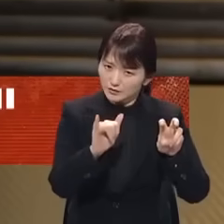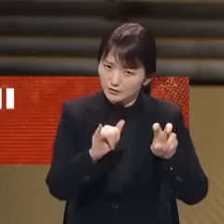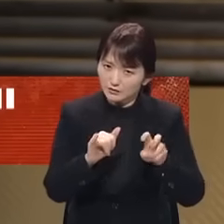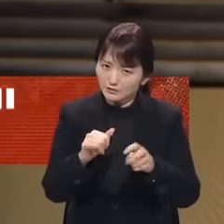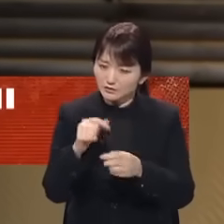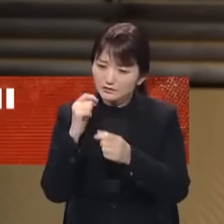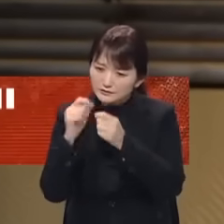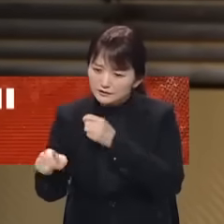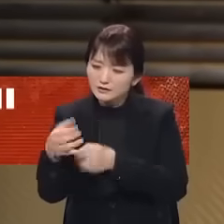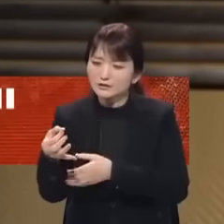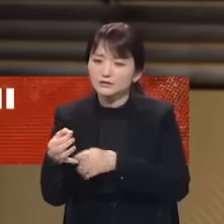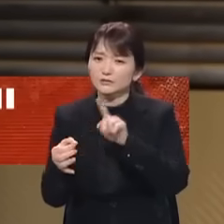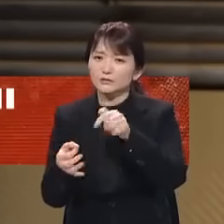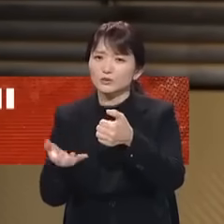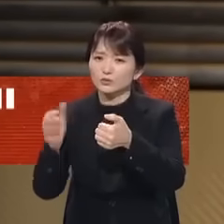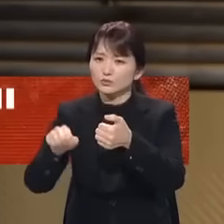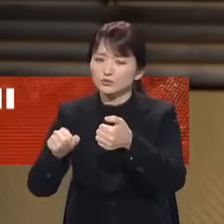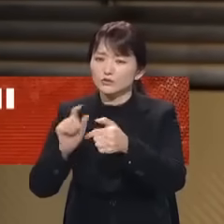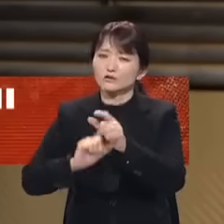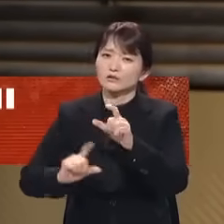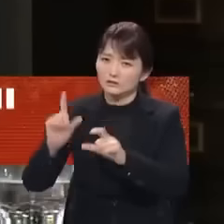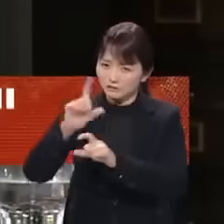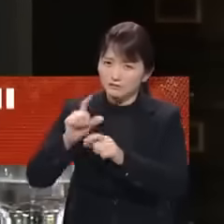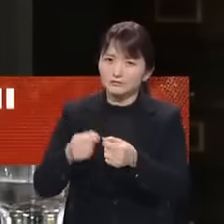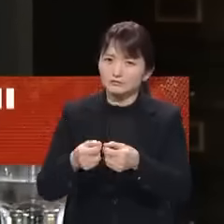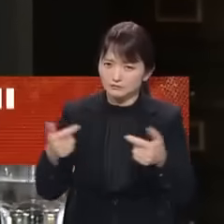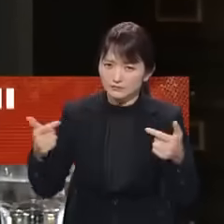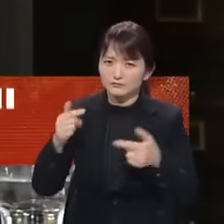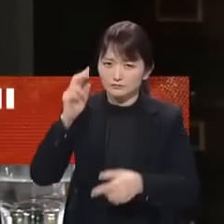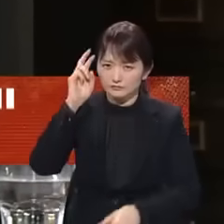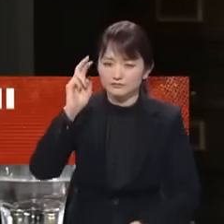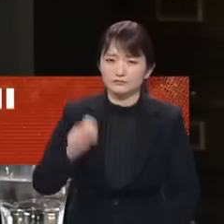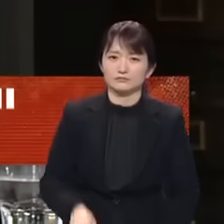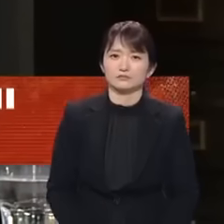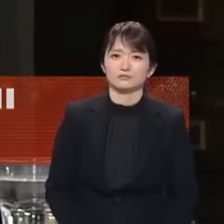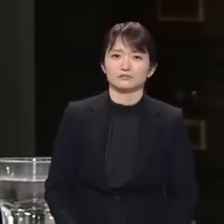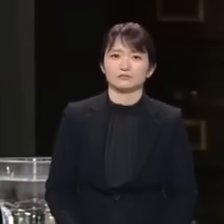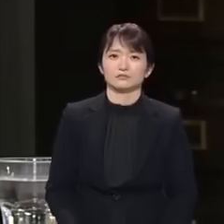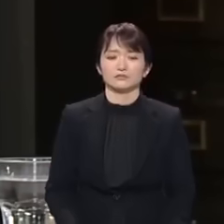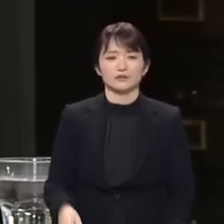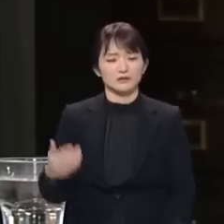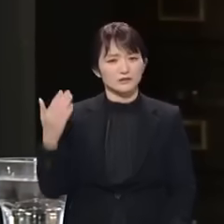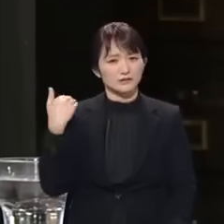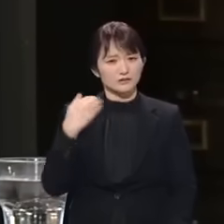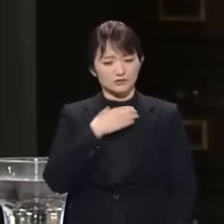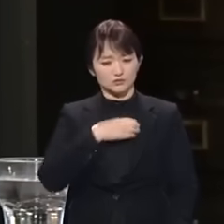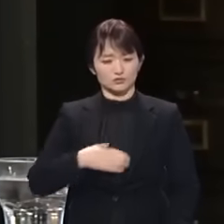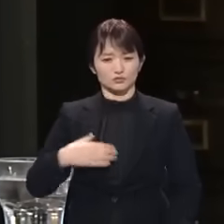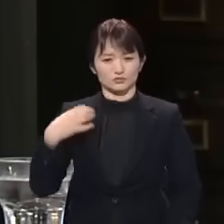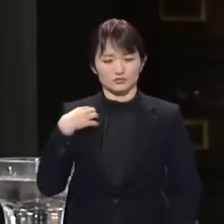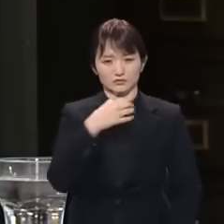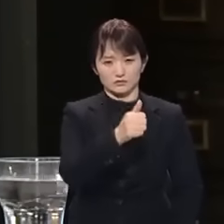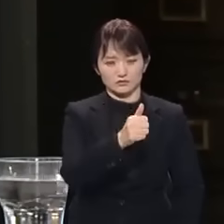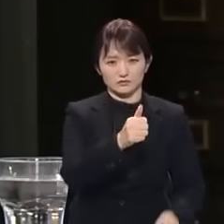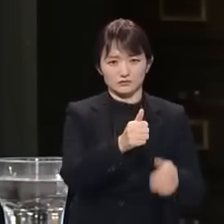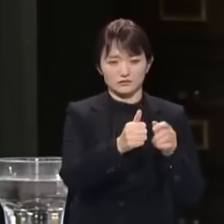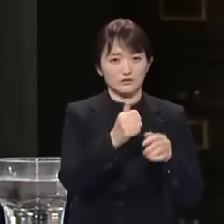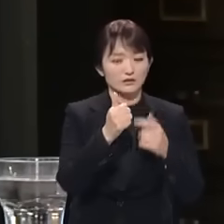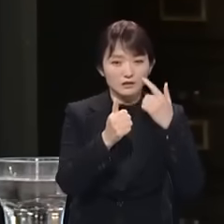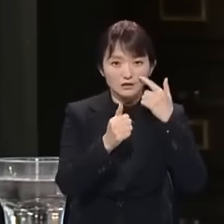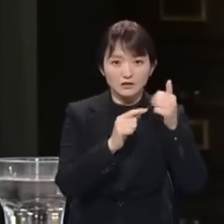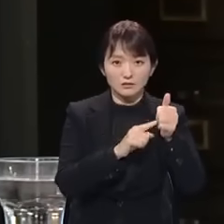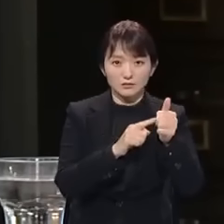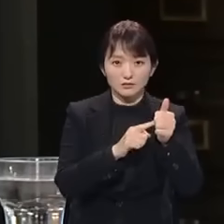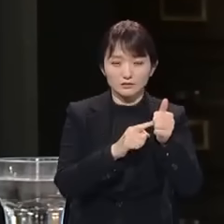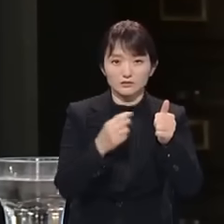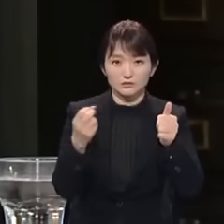더 될 가능성도 배제할 수 없는 상황입니다. 자, 전직 구청장 출신 아버지 말고 또 이 여성을